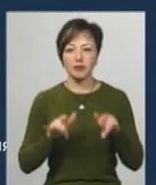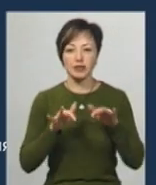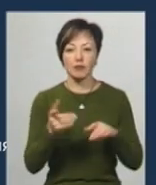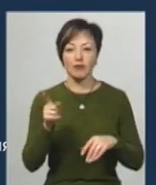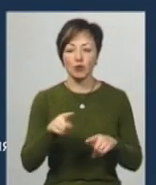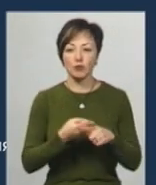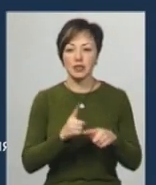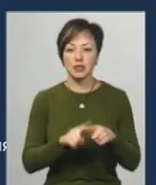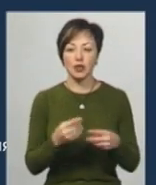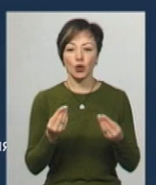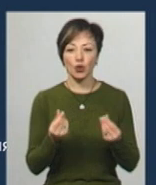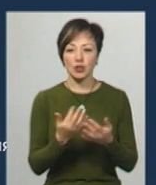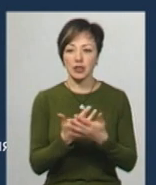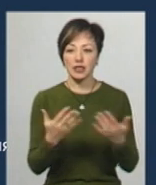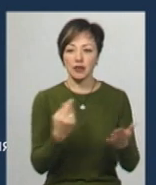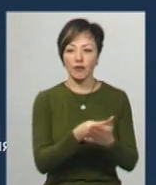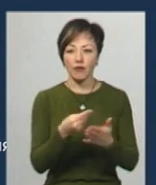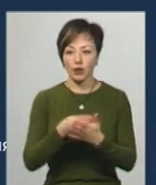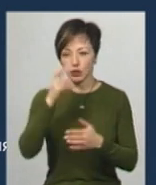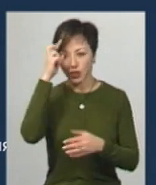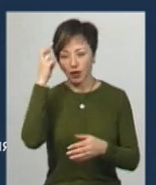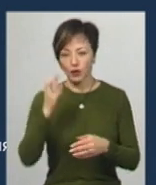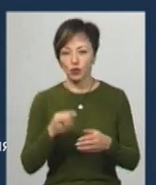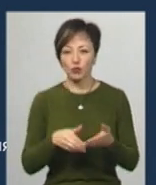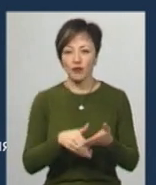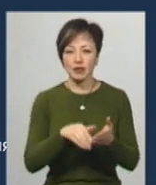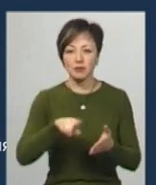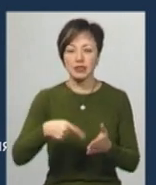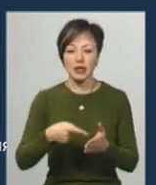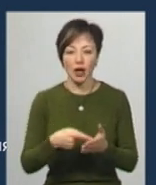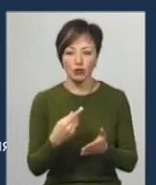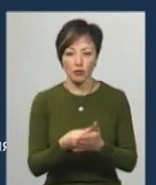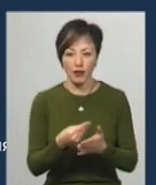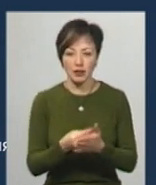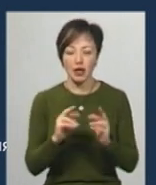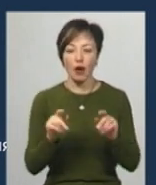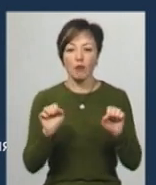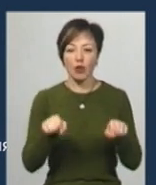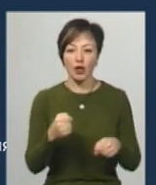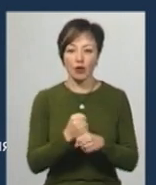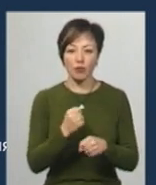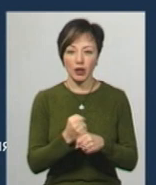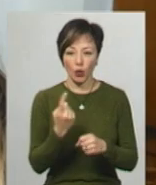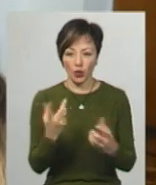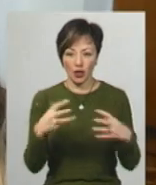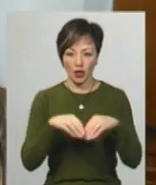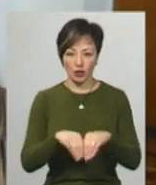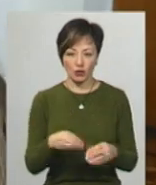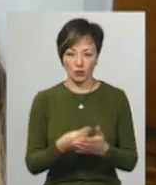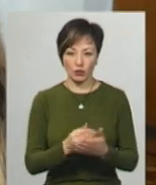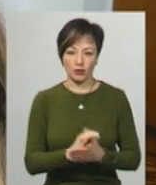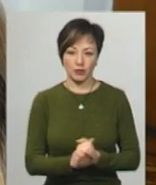ці гроші з різних фондів йшли. Йшла державна субвенція і міська субвенція. Як ми могли її робити однією сумою?